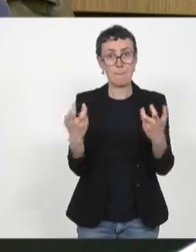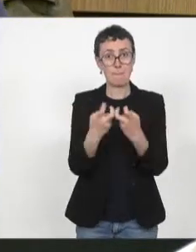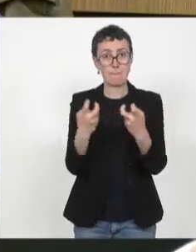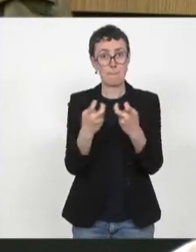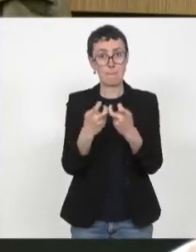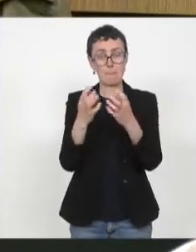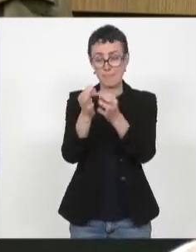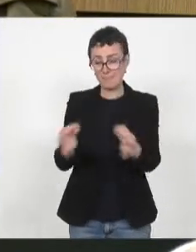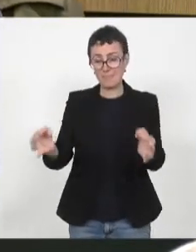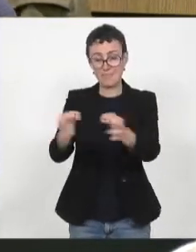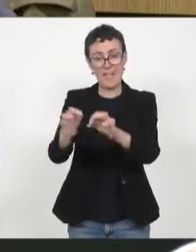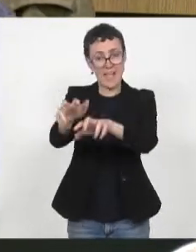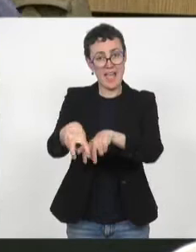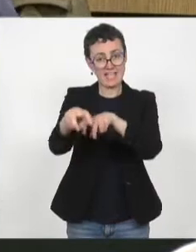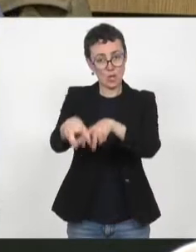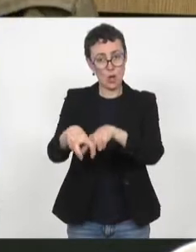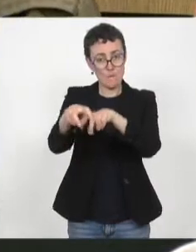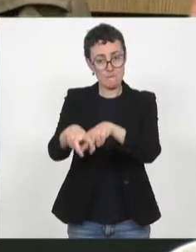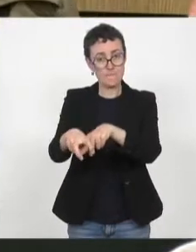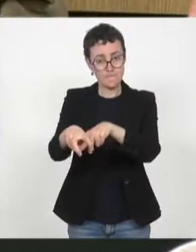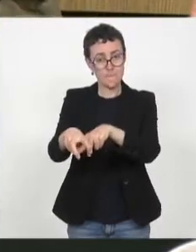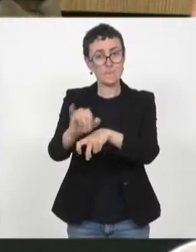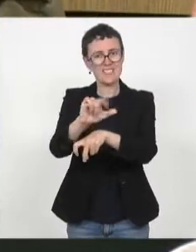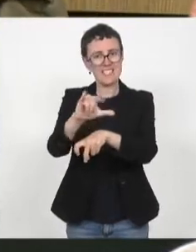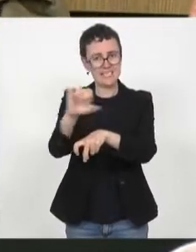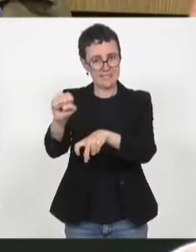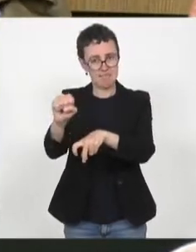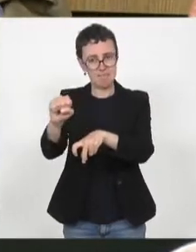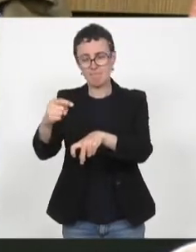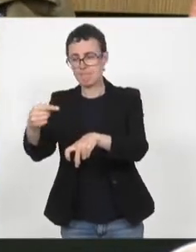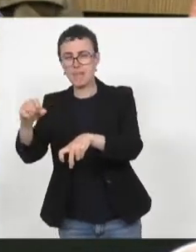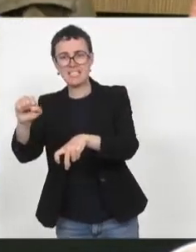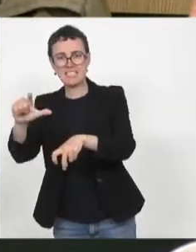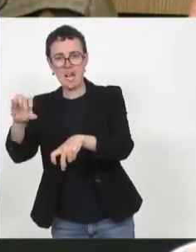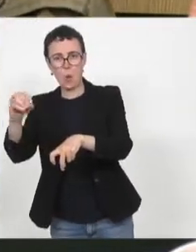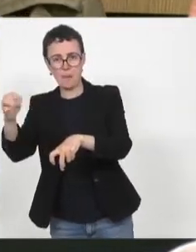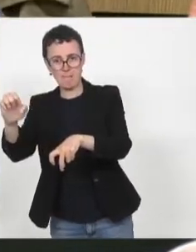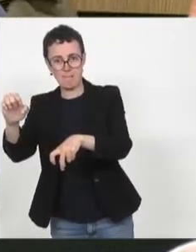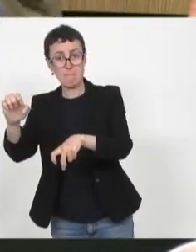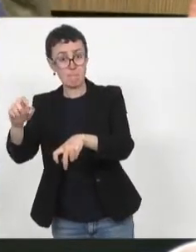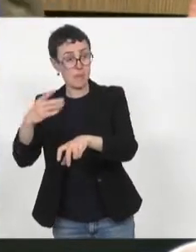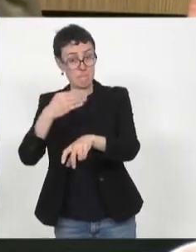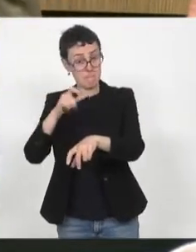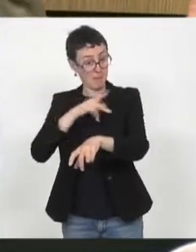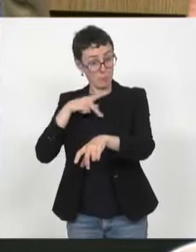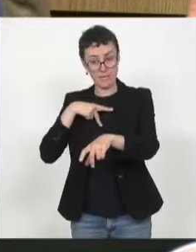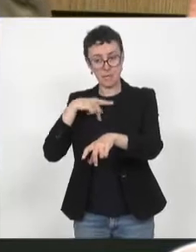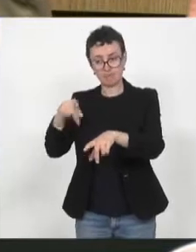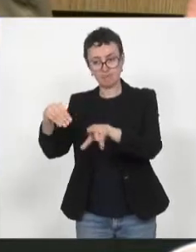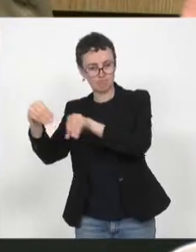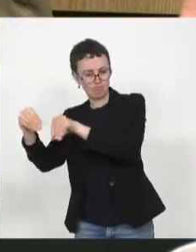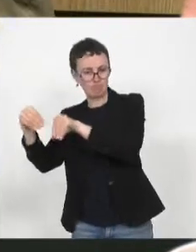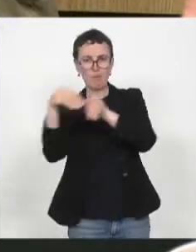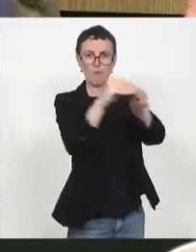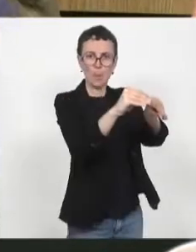terres agricoles d'Illy-Salomé par la métropole européenne de Lille au profit du promoteur logistique PRD, afin qu'il puisse dévoyer le cours d'eau